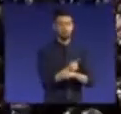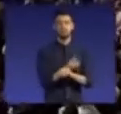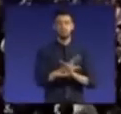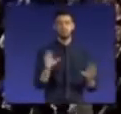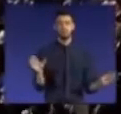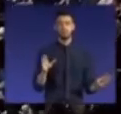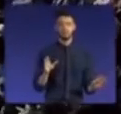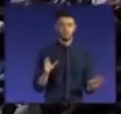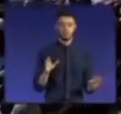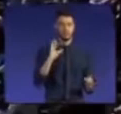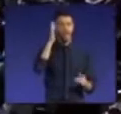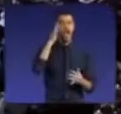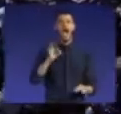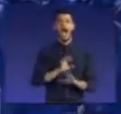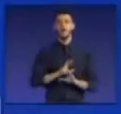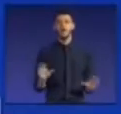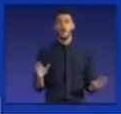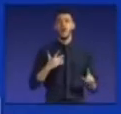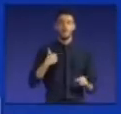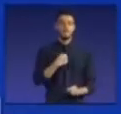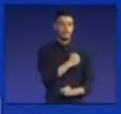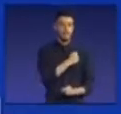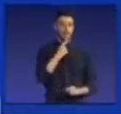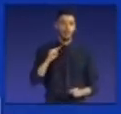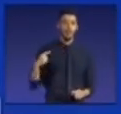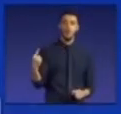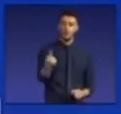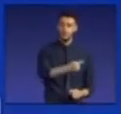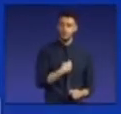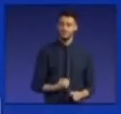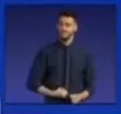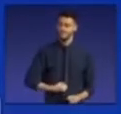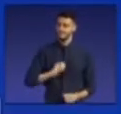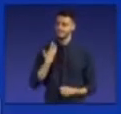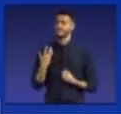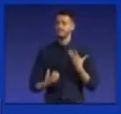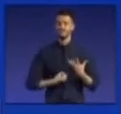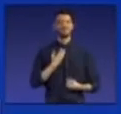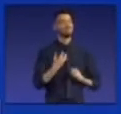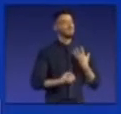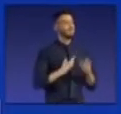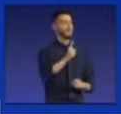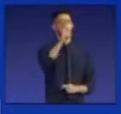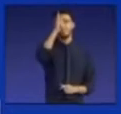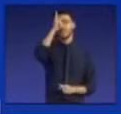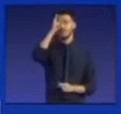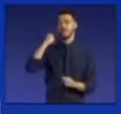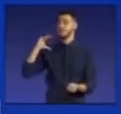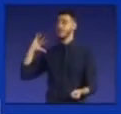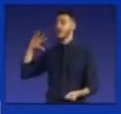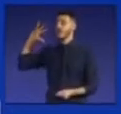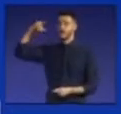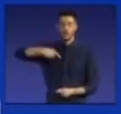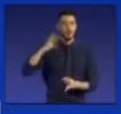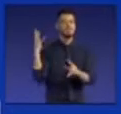να περιοριστεί η ρωσική επιρροή στα Δυτικά Βαλκάνια, πιέζουν όλα τα ελληνικά πολιτικά κόμματα